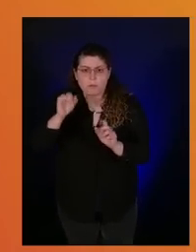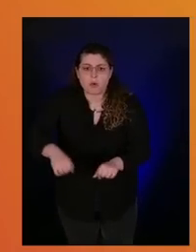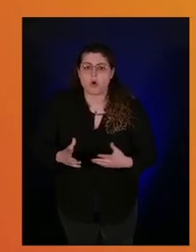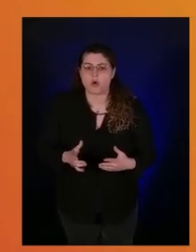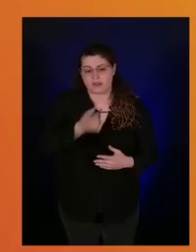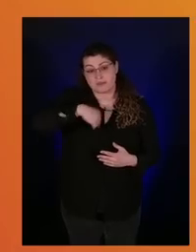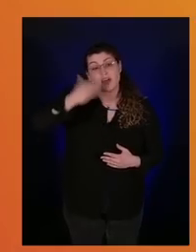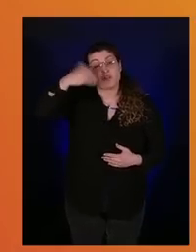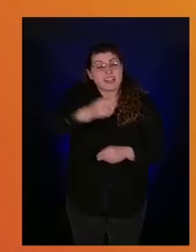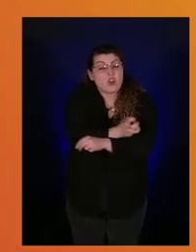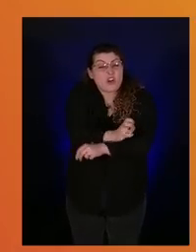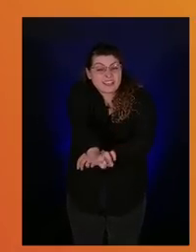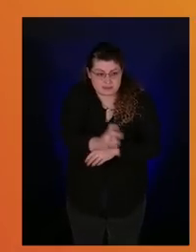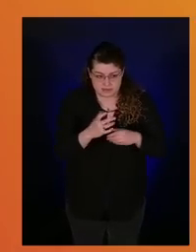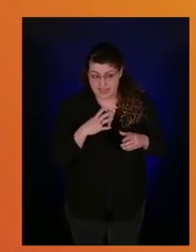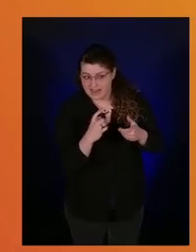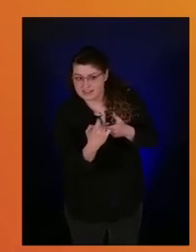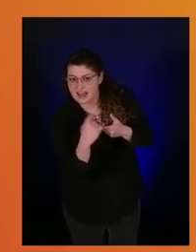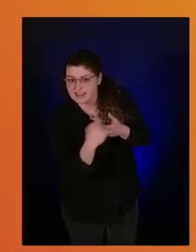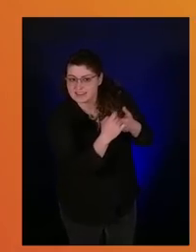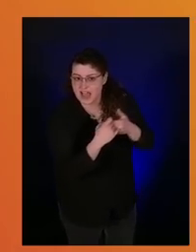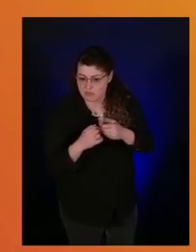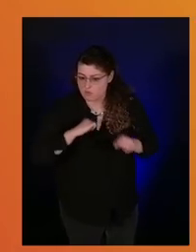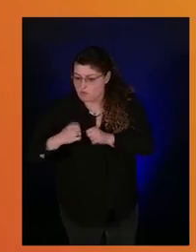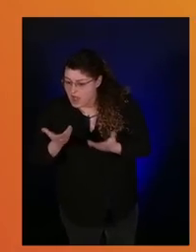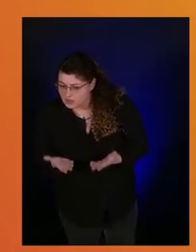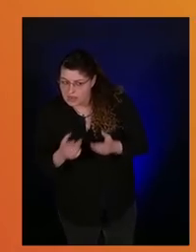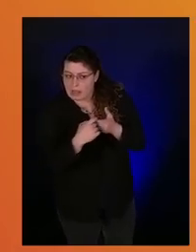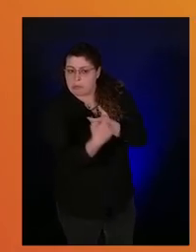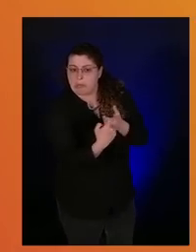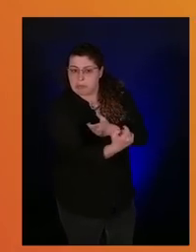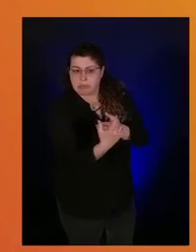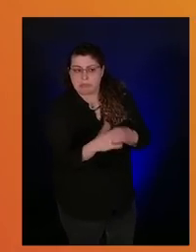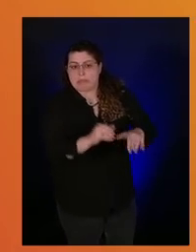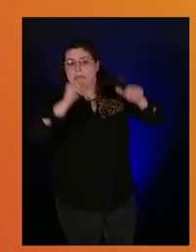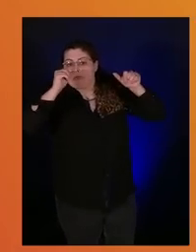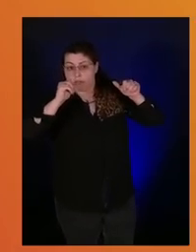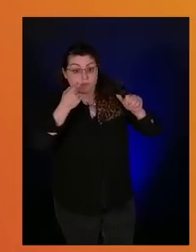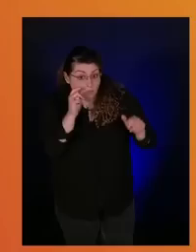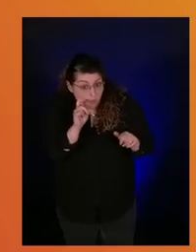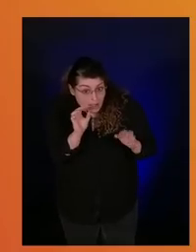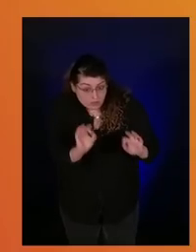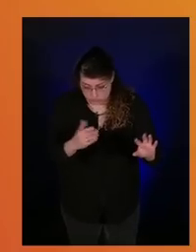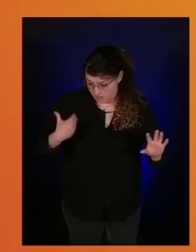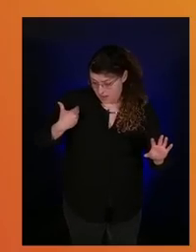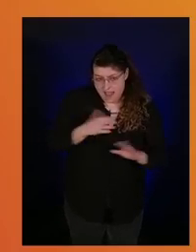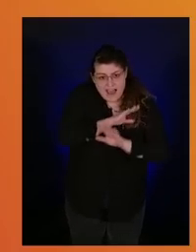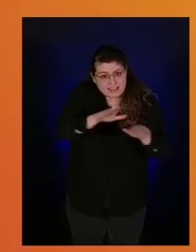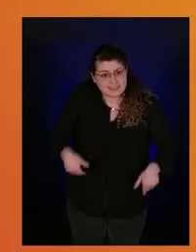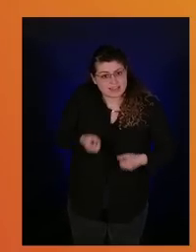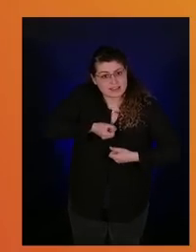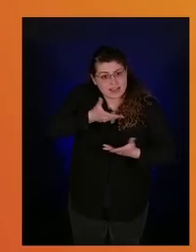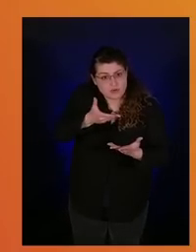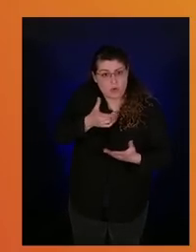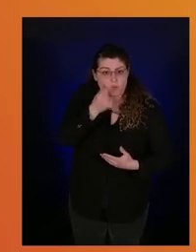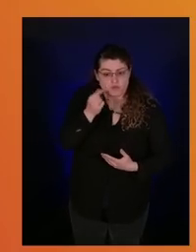risque que certains syndicats se défilent dans le mouvement actuel, et c'est d'ailleurs ce que nous voyons avec les dernières déclarations de